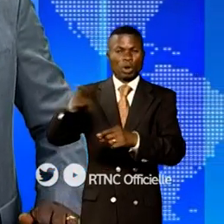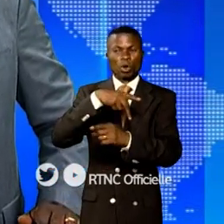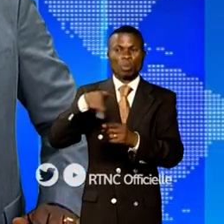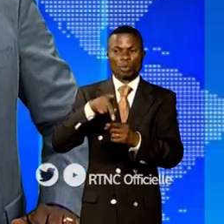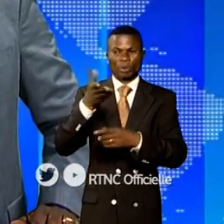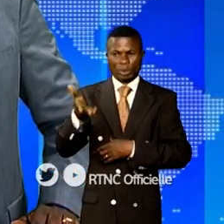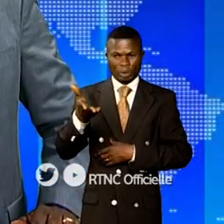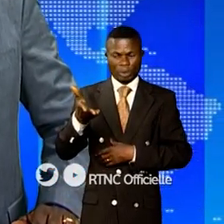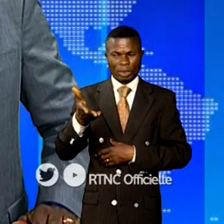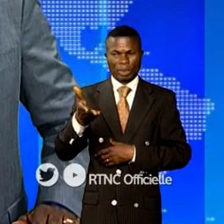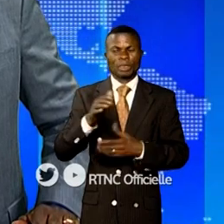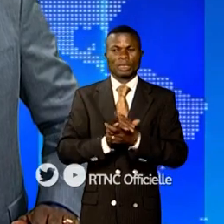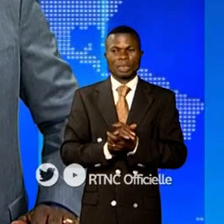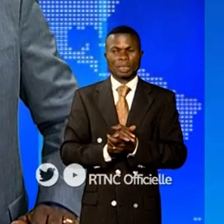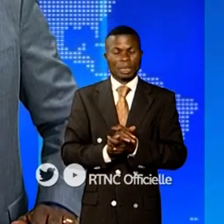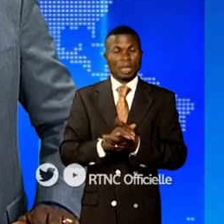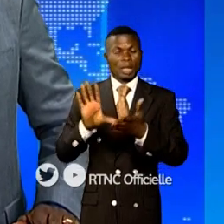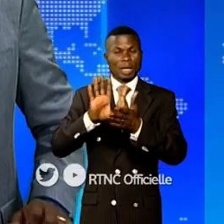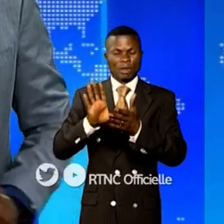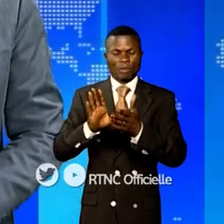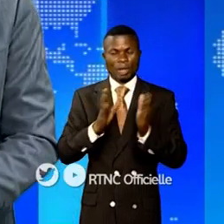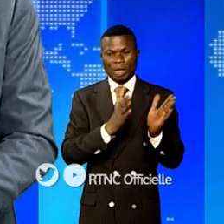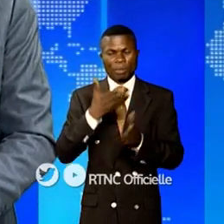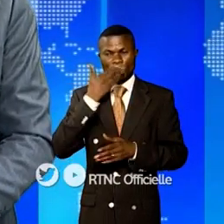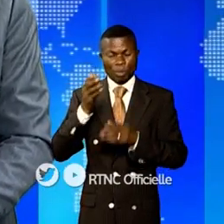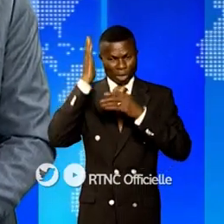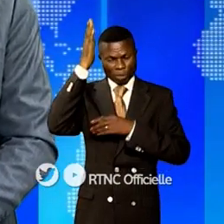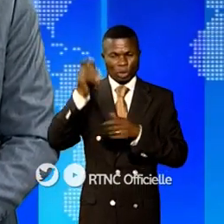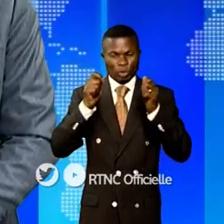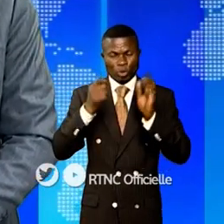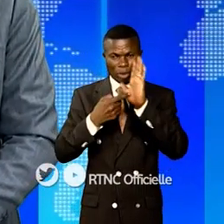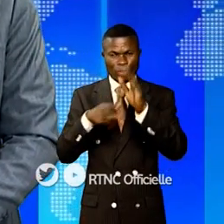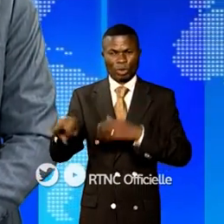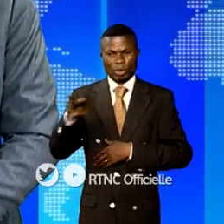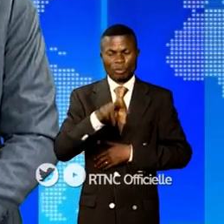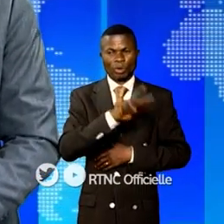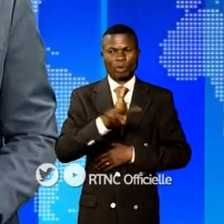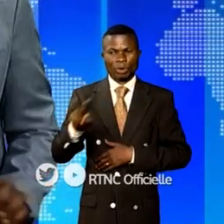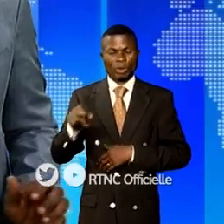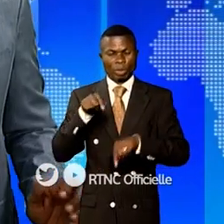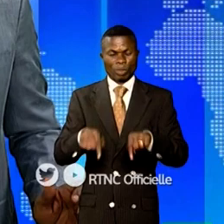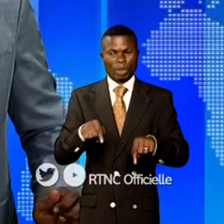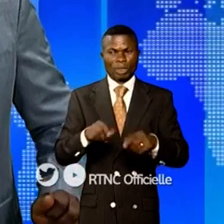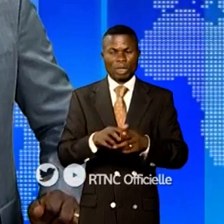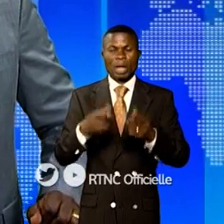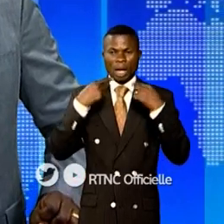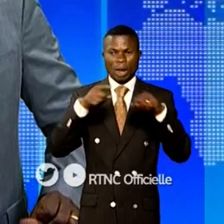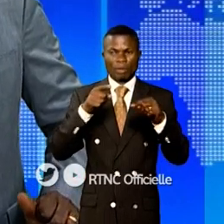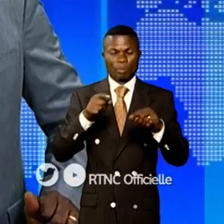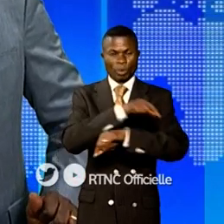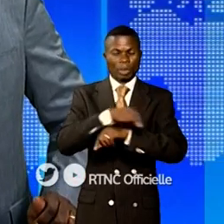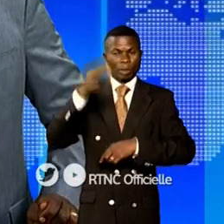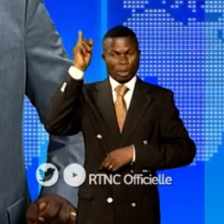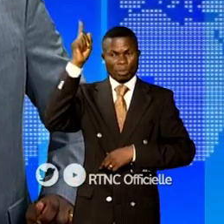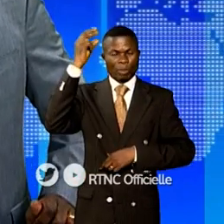Christophe Kodia Mpwanga. Un élément plus élaboré, vous l'aurez dans l'édition de 22h. Juste le temps pour nous de nous diriger à la primature.